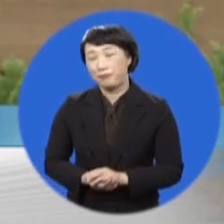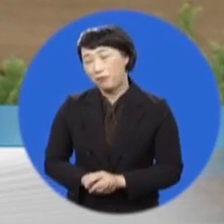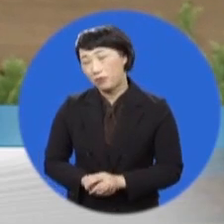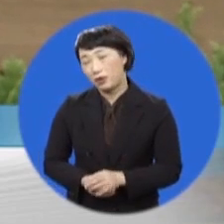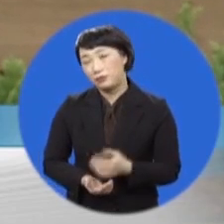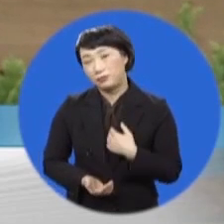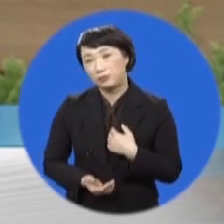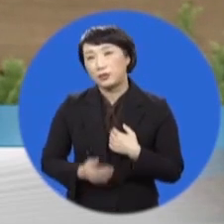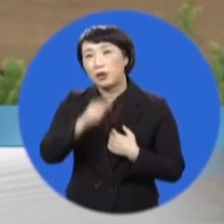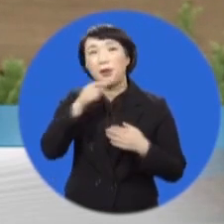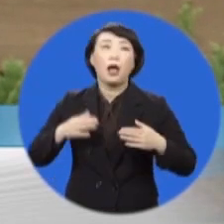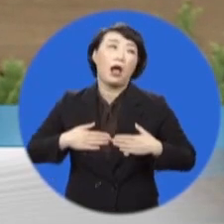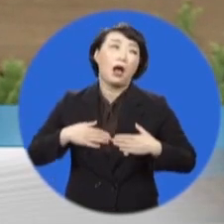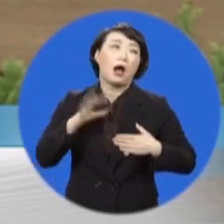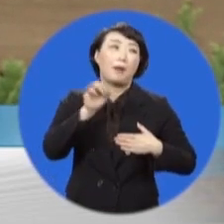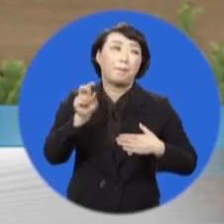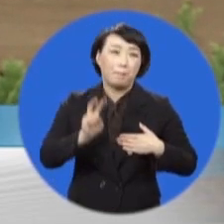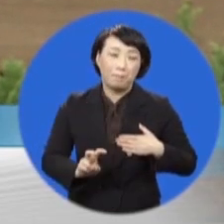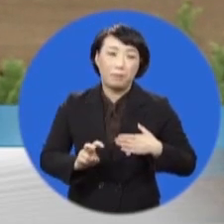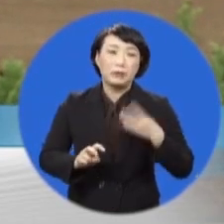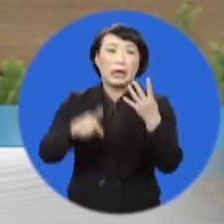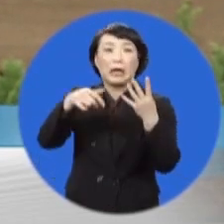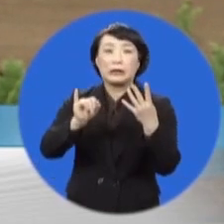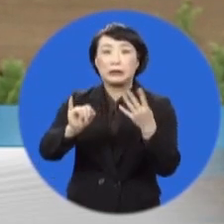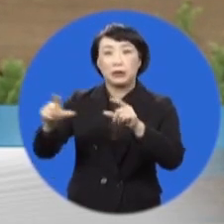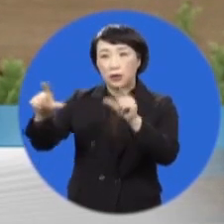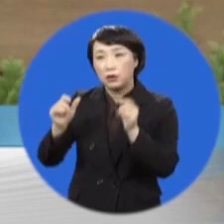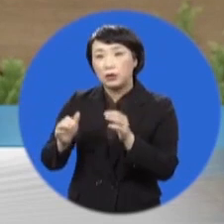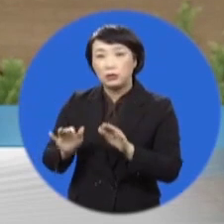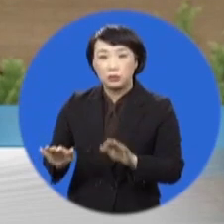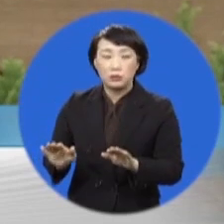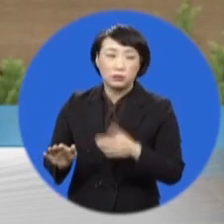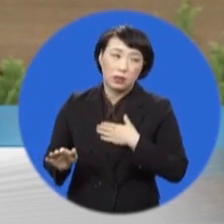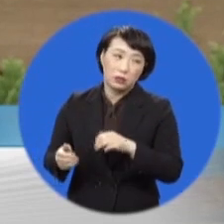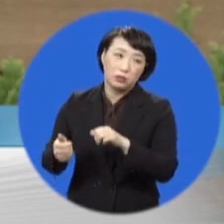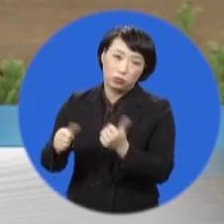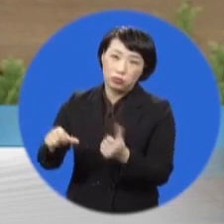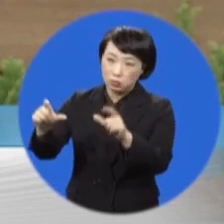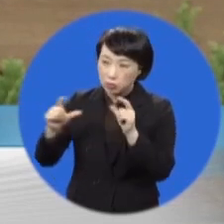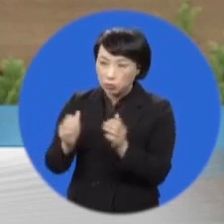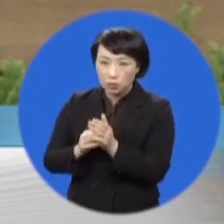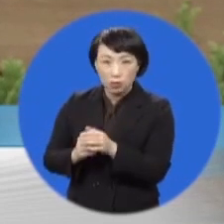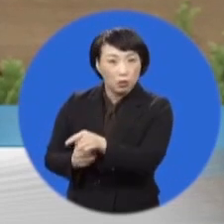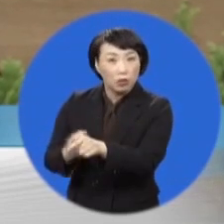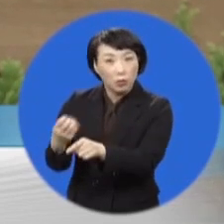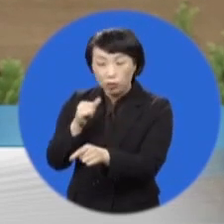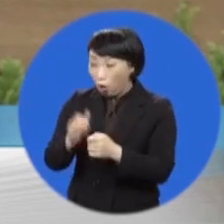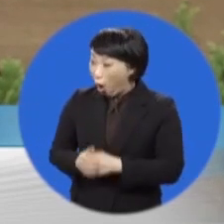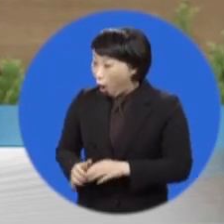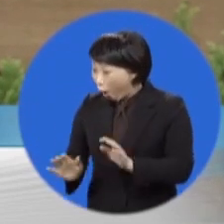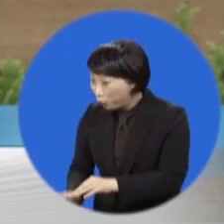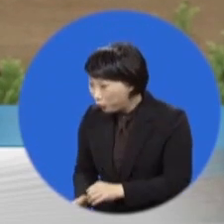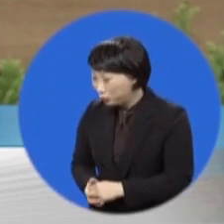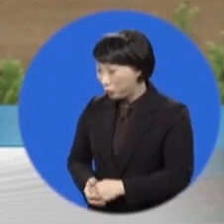저는 패야 4 2k 이렇게 아니 이렇게